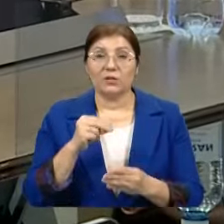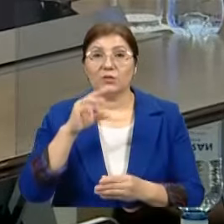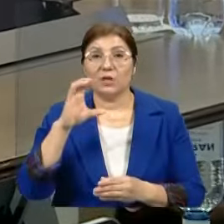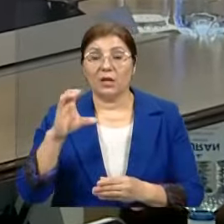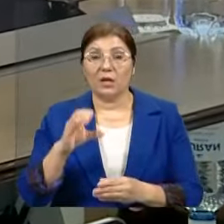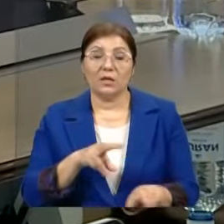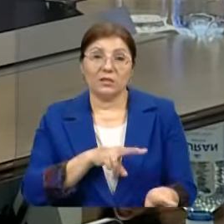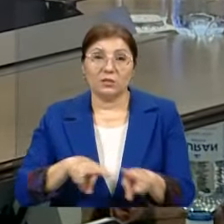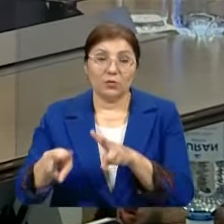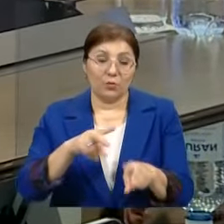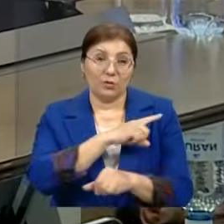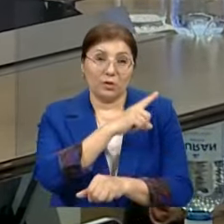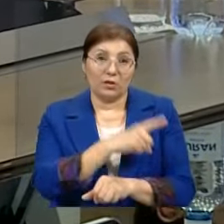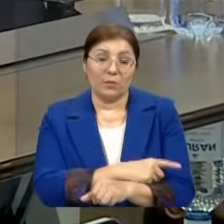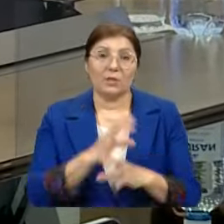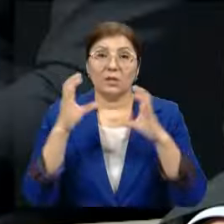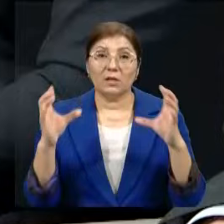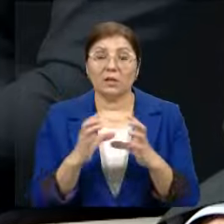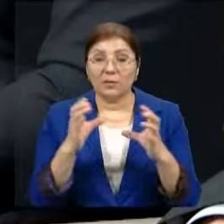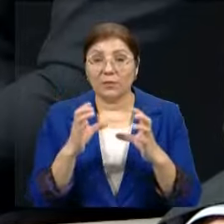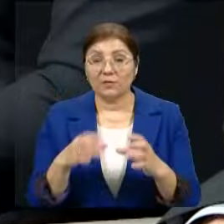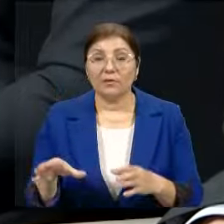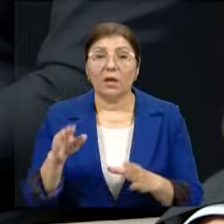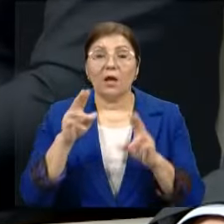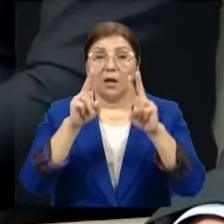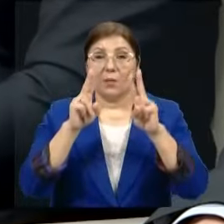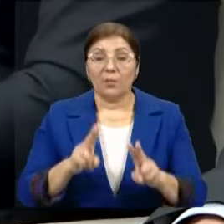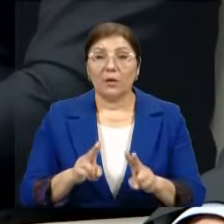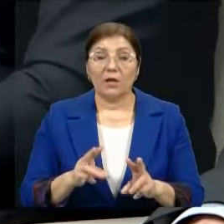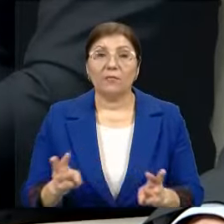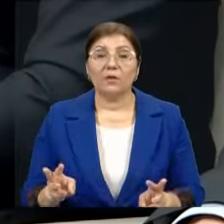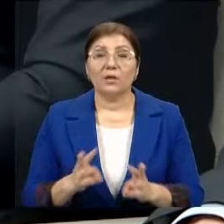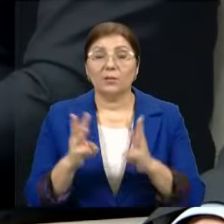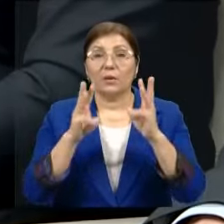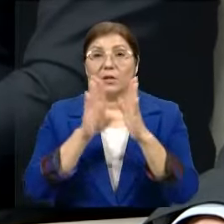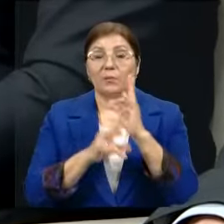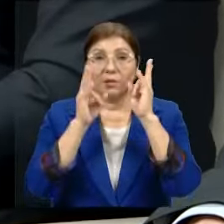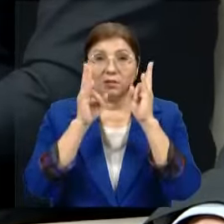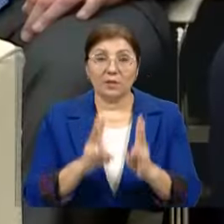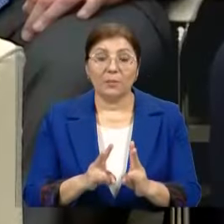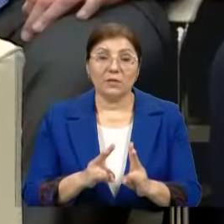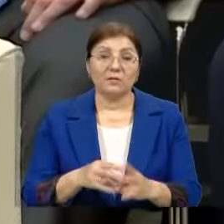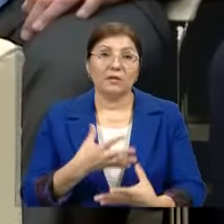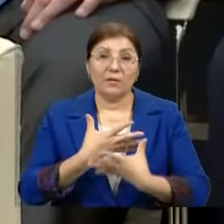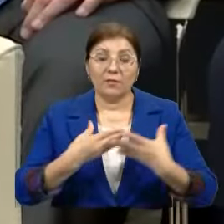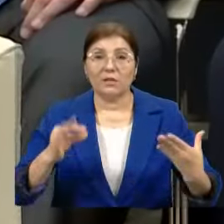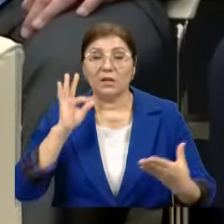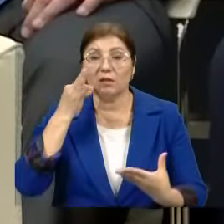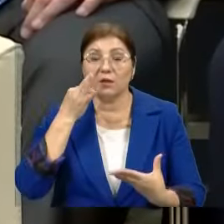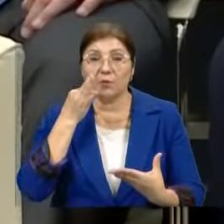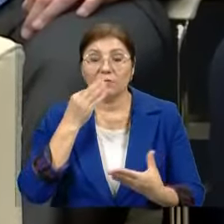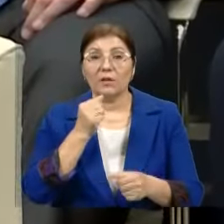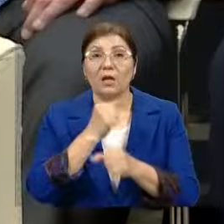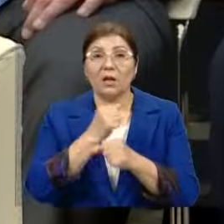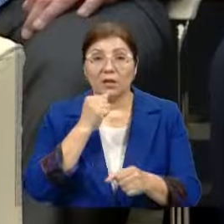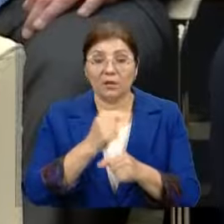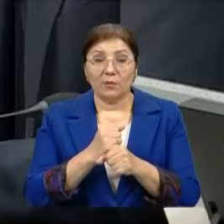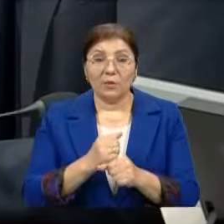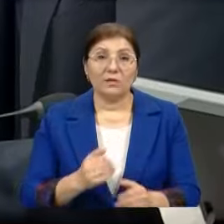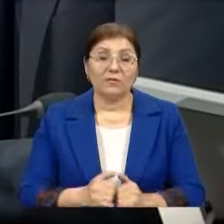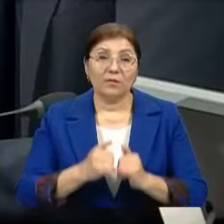усилить контроль за соблюдением всеми организациями правил пожарной безопасности при осенних полевых работах и крупной заготовке кормов, также